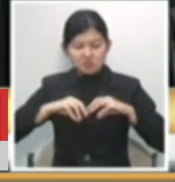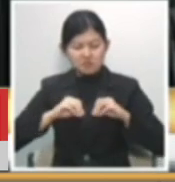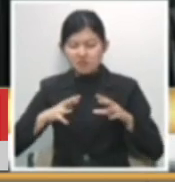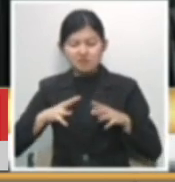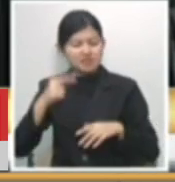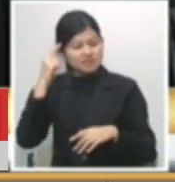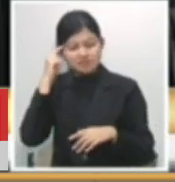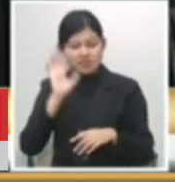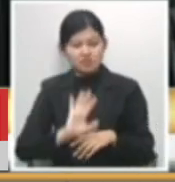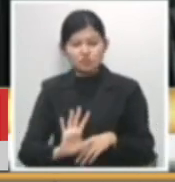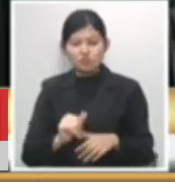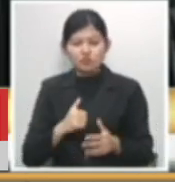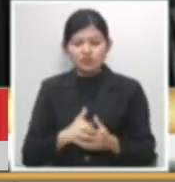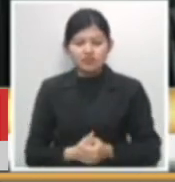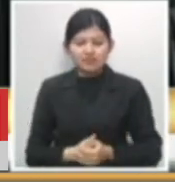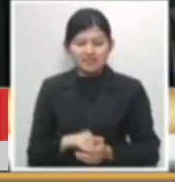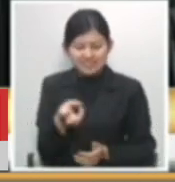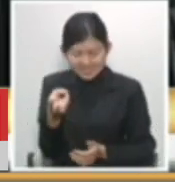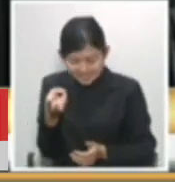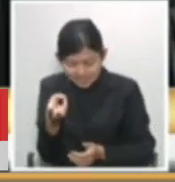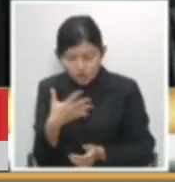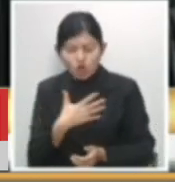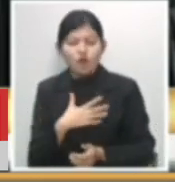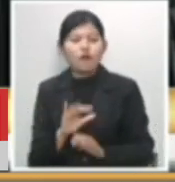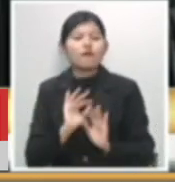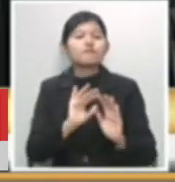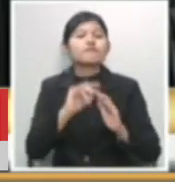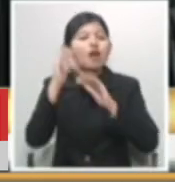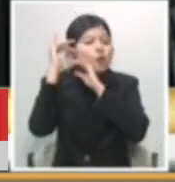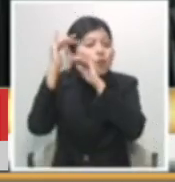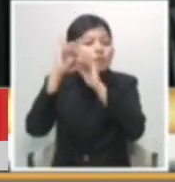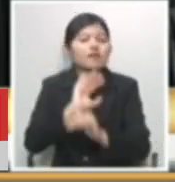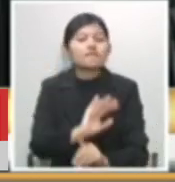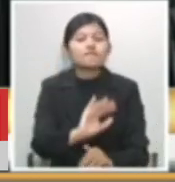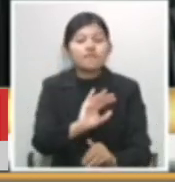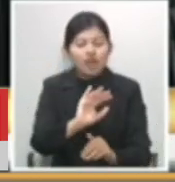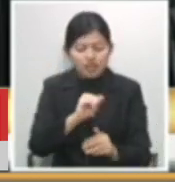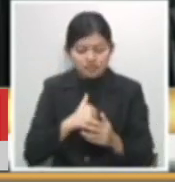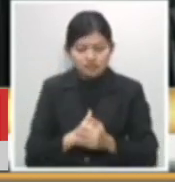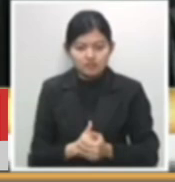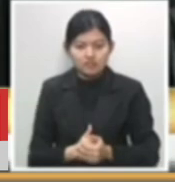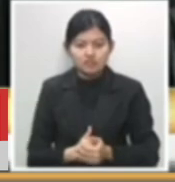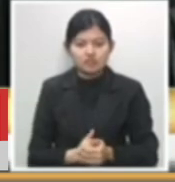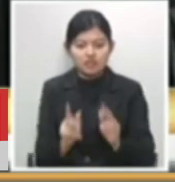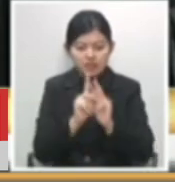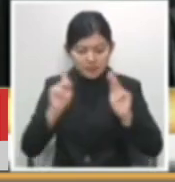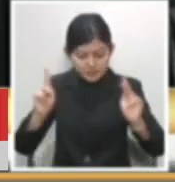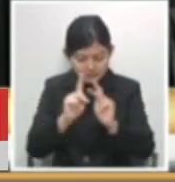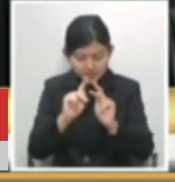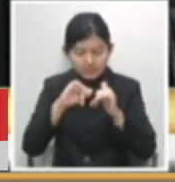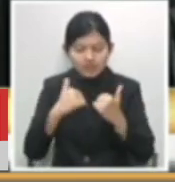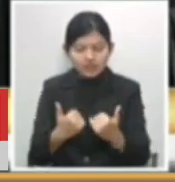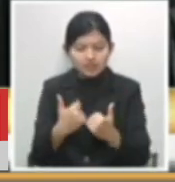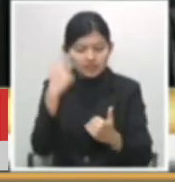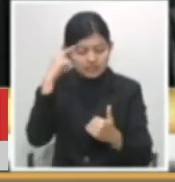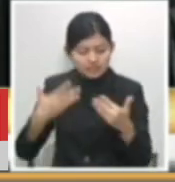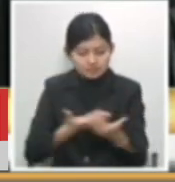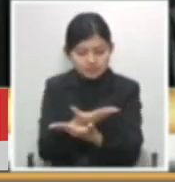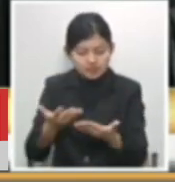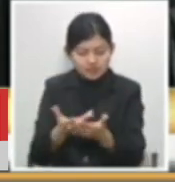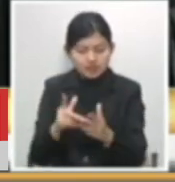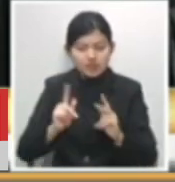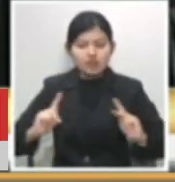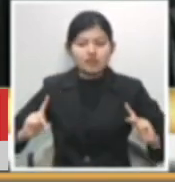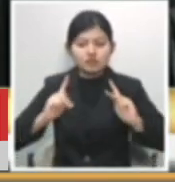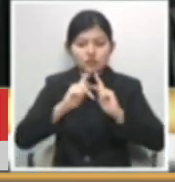อีกนิดเดียวก็ผมขอฝากความหวังไว้กับท่านกรรมาธิการท่านกรรมาธิการที่จะได้มาพิจารณาเป็นรายกระทรวงในวาระที่2